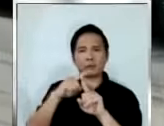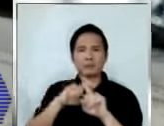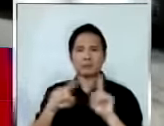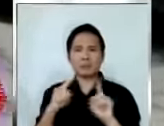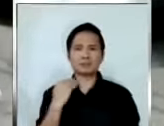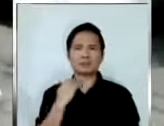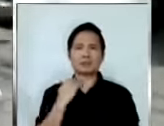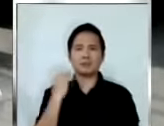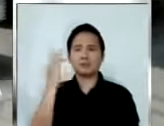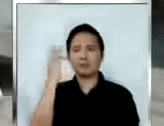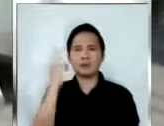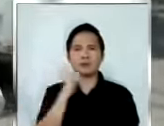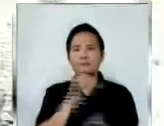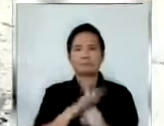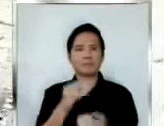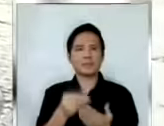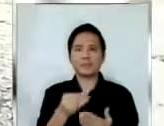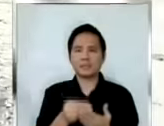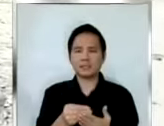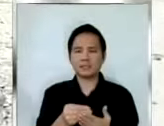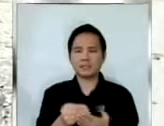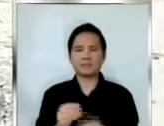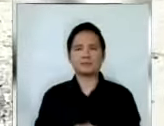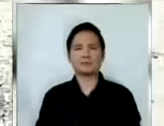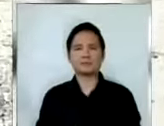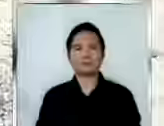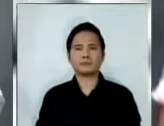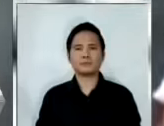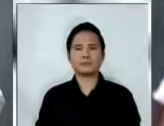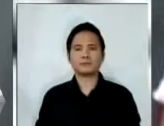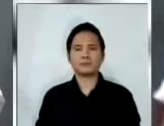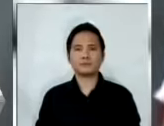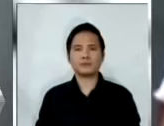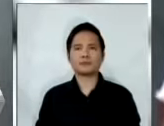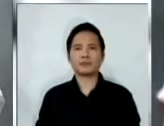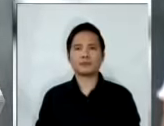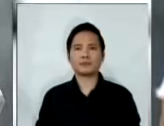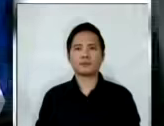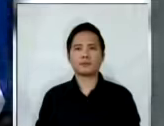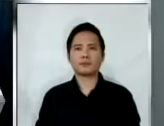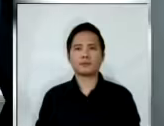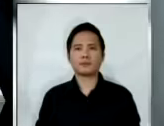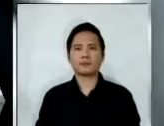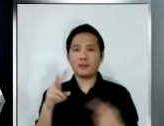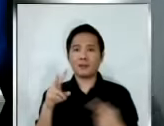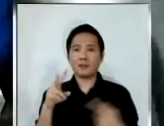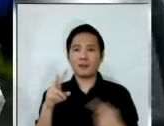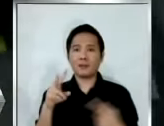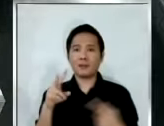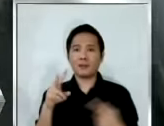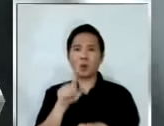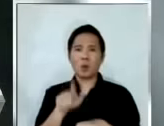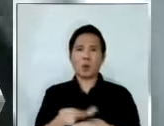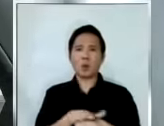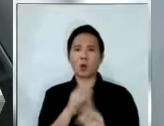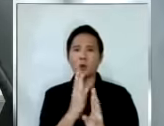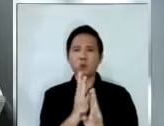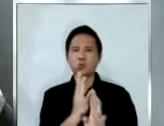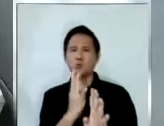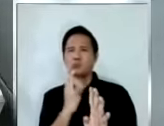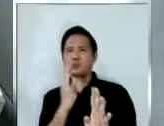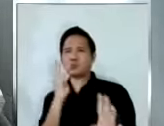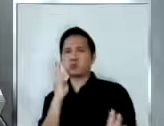isang terminal sa Malinta, Valenzuela, mahaba ang pila ng mga pasaherong naghihintay makasakay. Bago magpasakay, dinidisinfect